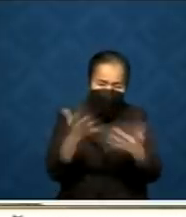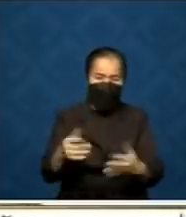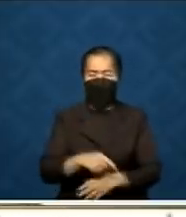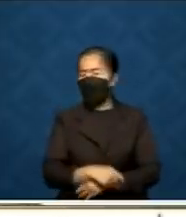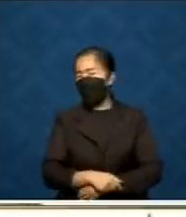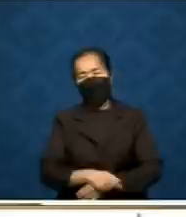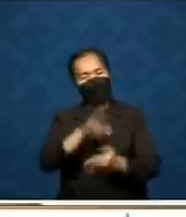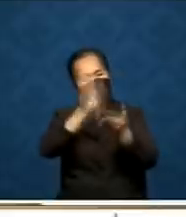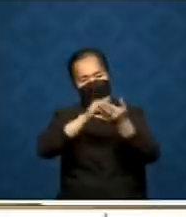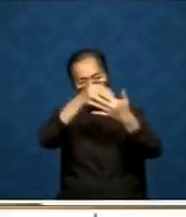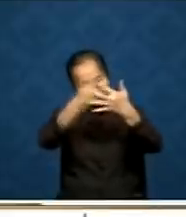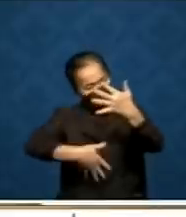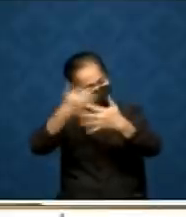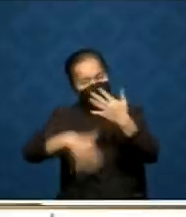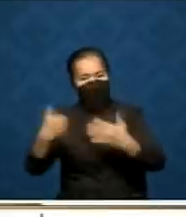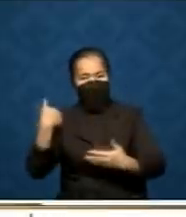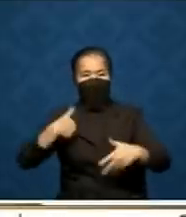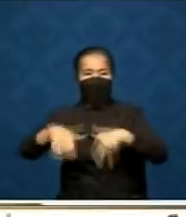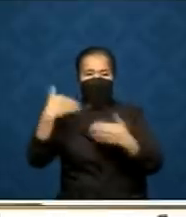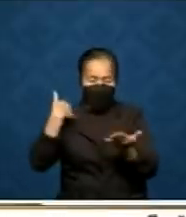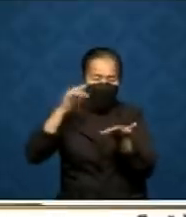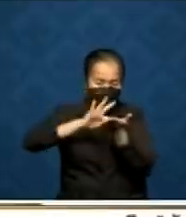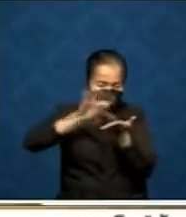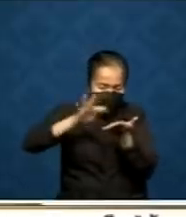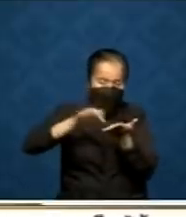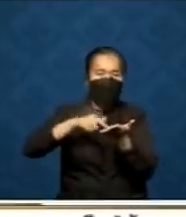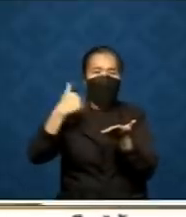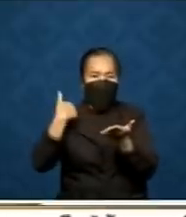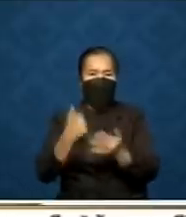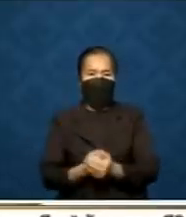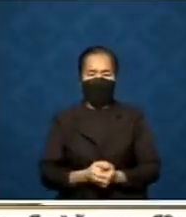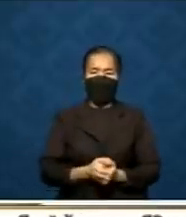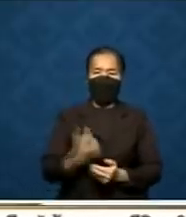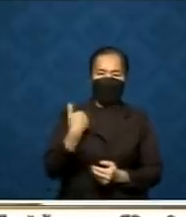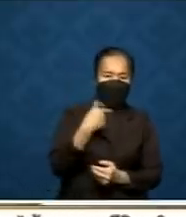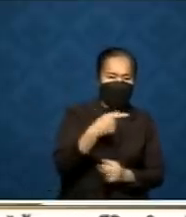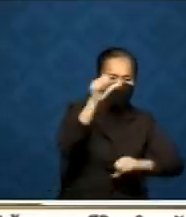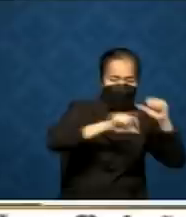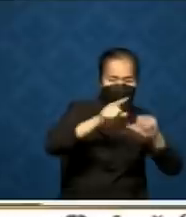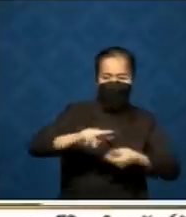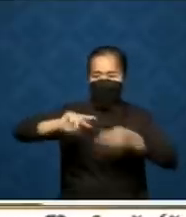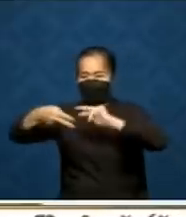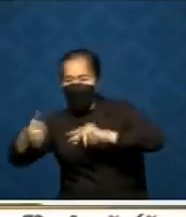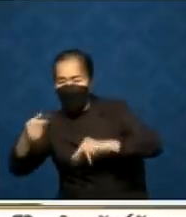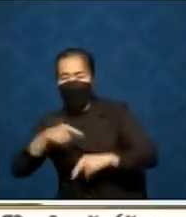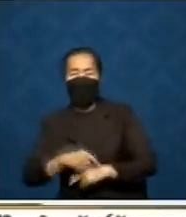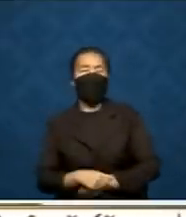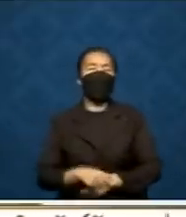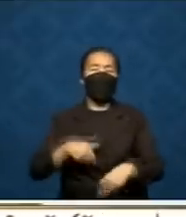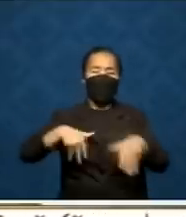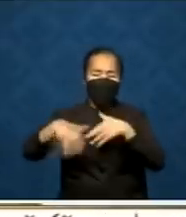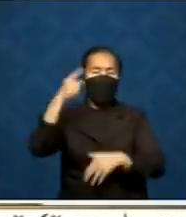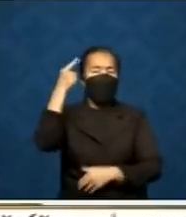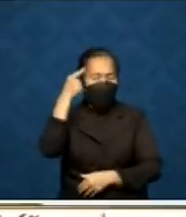ชาวบ้านเขาอ่านคลิปทุกวันออกมานี่มาวานก็ออกมาแล้วสูตรให้เป็นอย่างนั้นสูตรนี้เป็นอย่างนี้เขาวิเคราะห์กันทุกวันชาวบ้านเขาก็